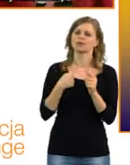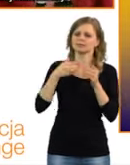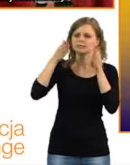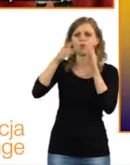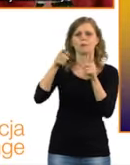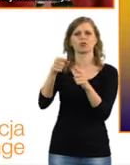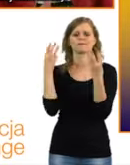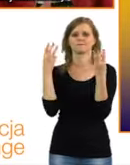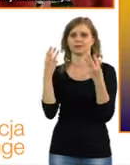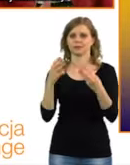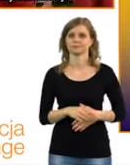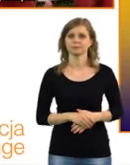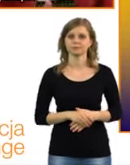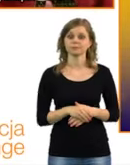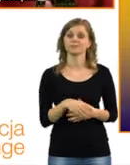najbardziej nam zależy.